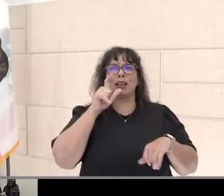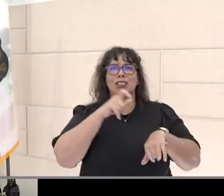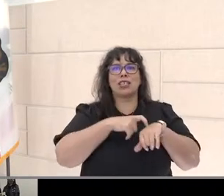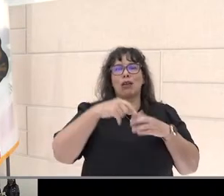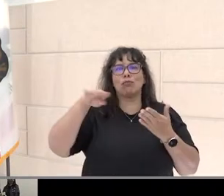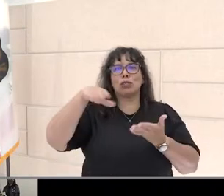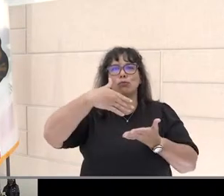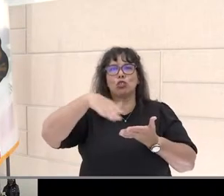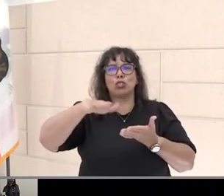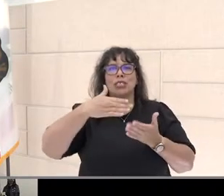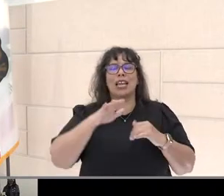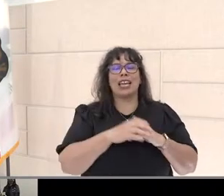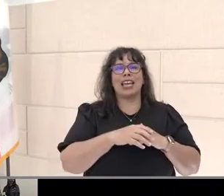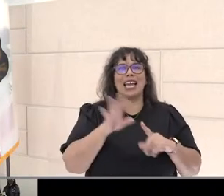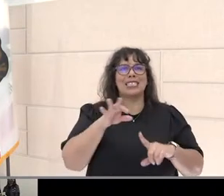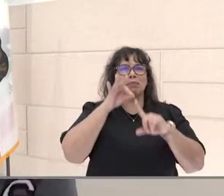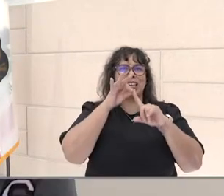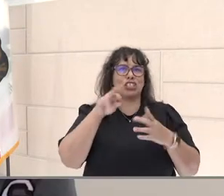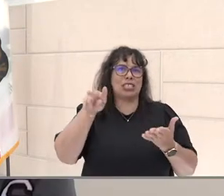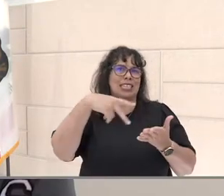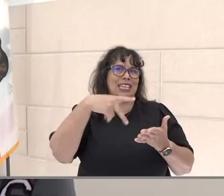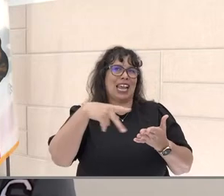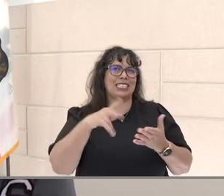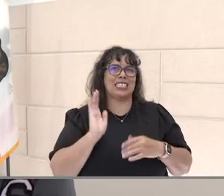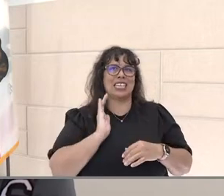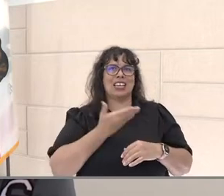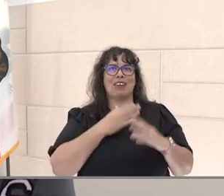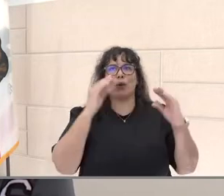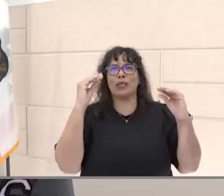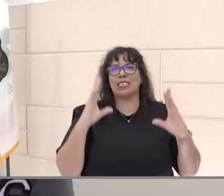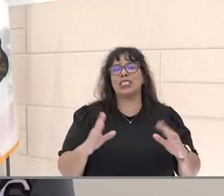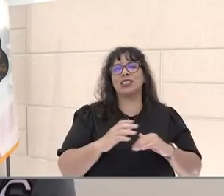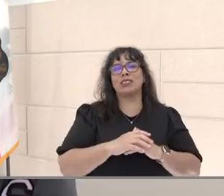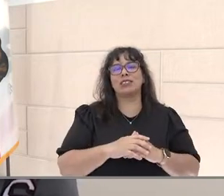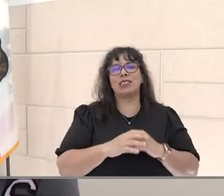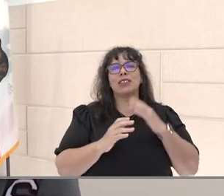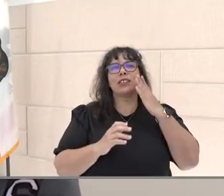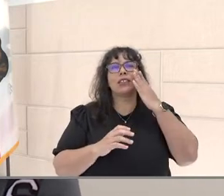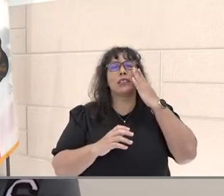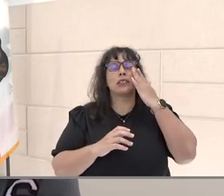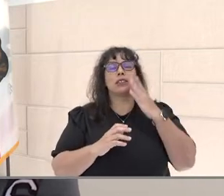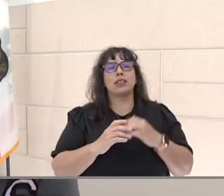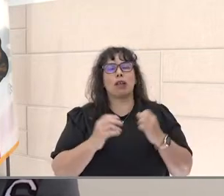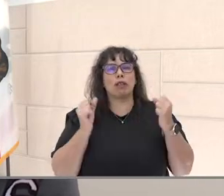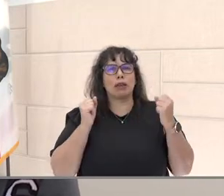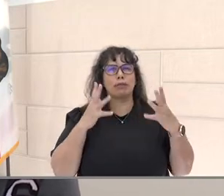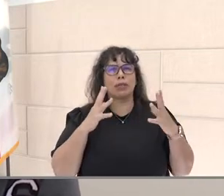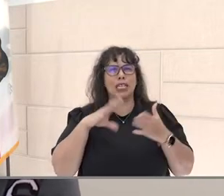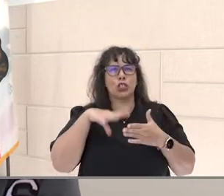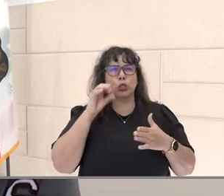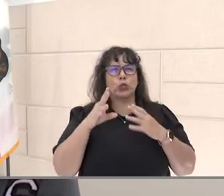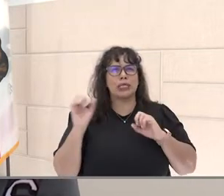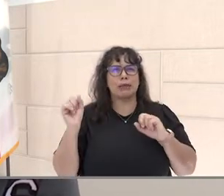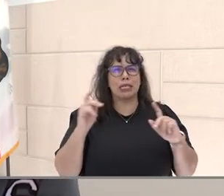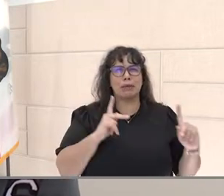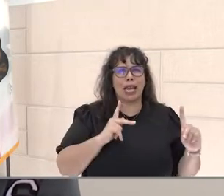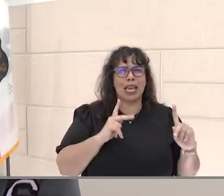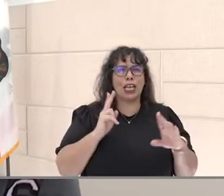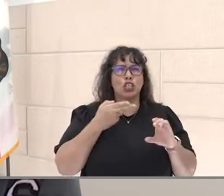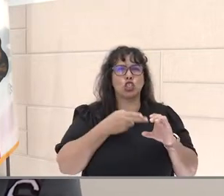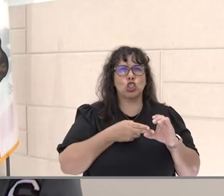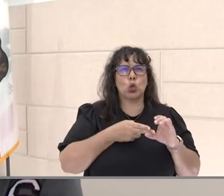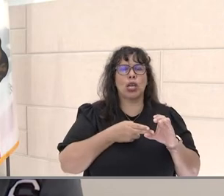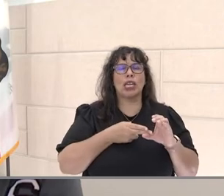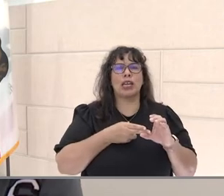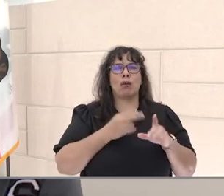างยิงคืนครูเมนการรวมเรียนอสบายยิงนับปี